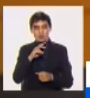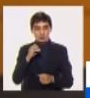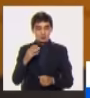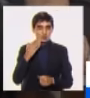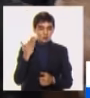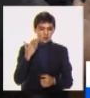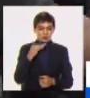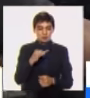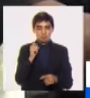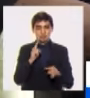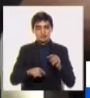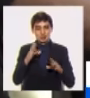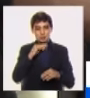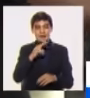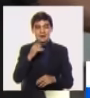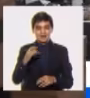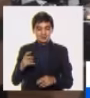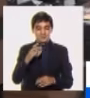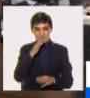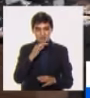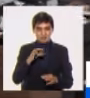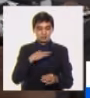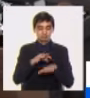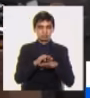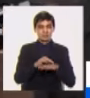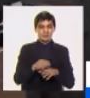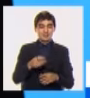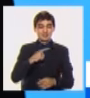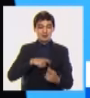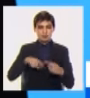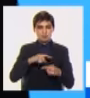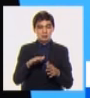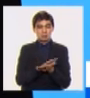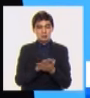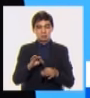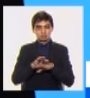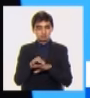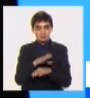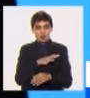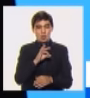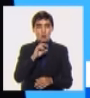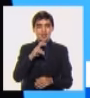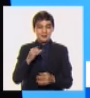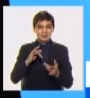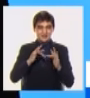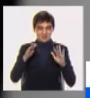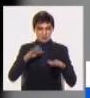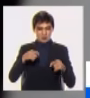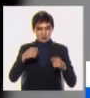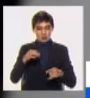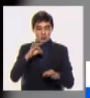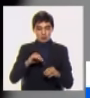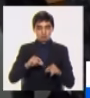быстро во время карантина kaspi.kz делал доставку нашим покупателям бесплатно благодаря онлайн-продаж а мы не снизили уровень